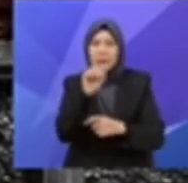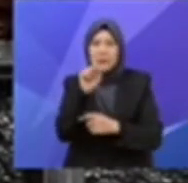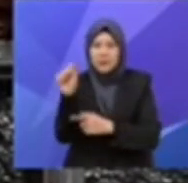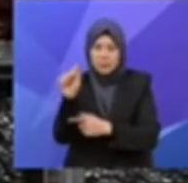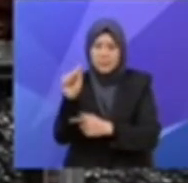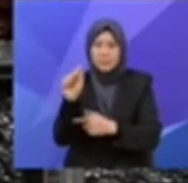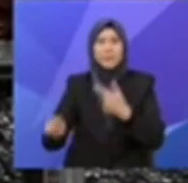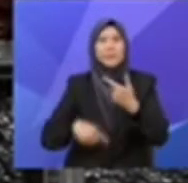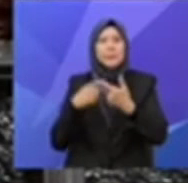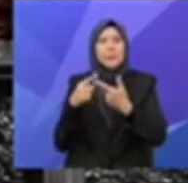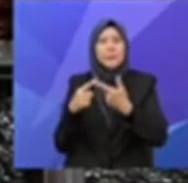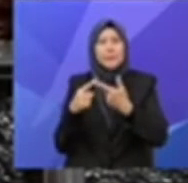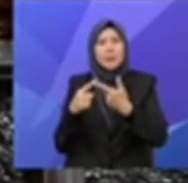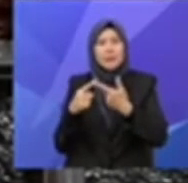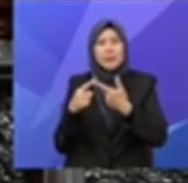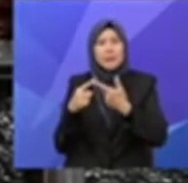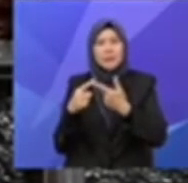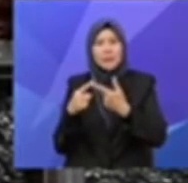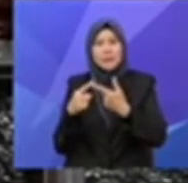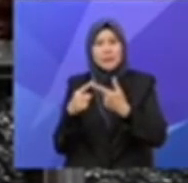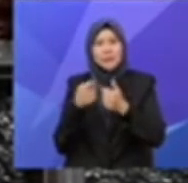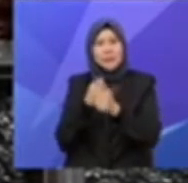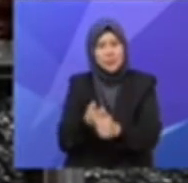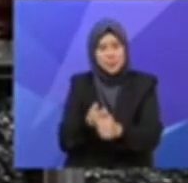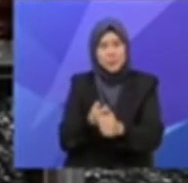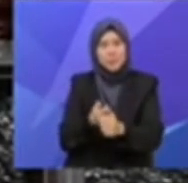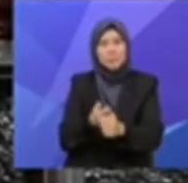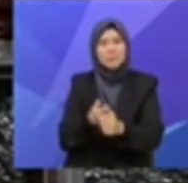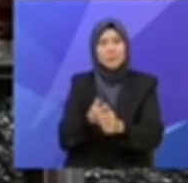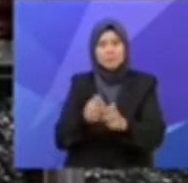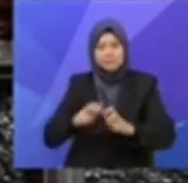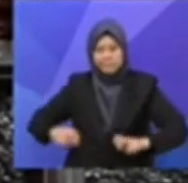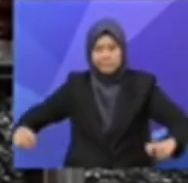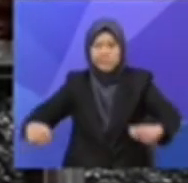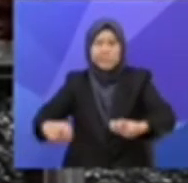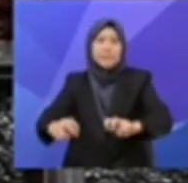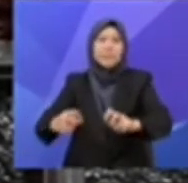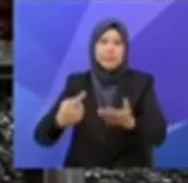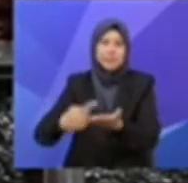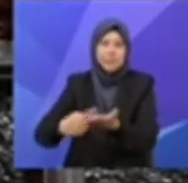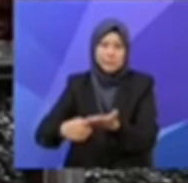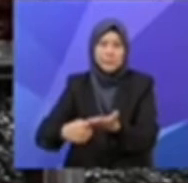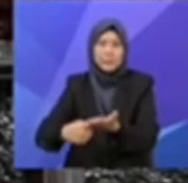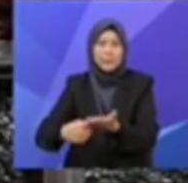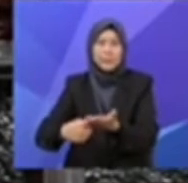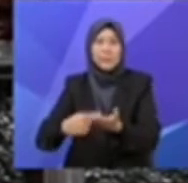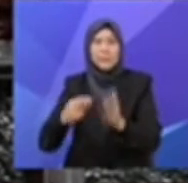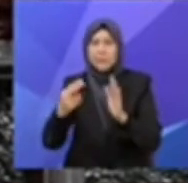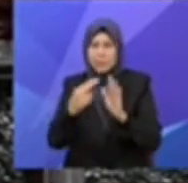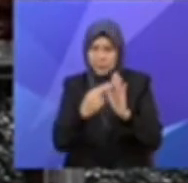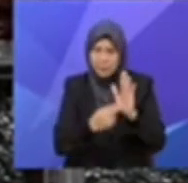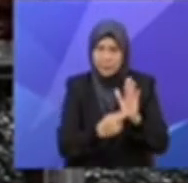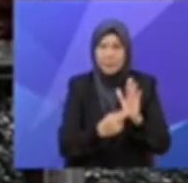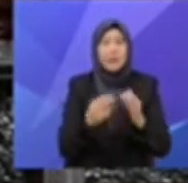yang kedua berdasarkan kepada maqashid syariah soalan tambahan saya